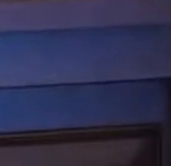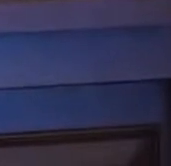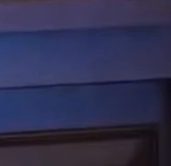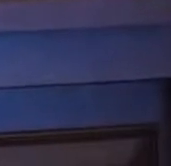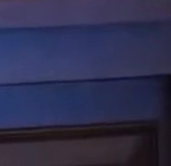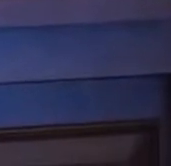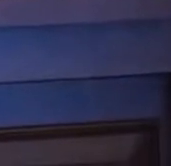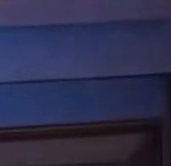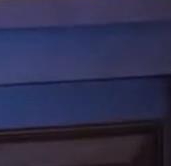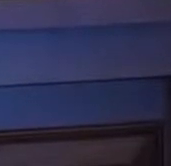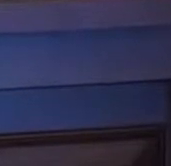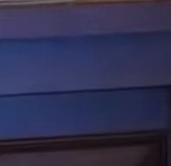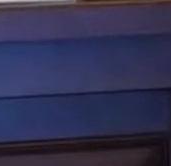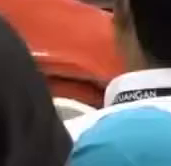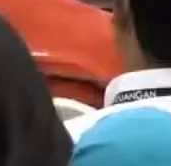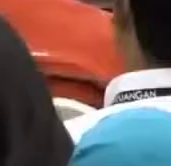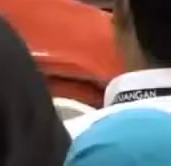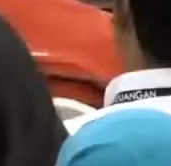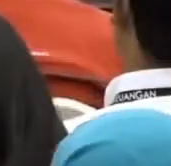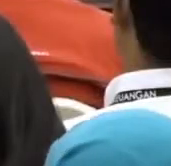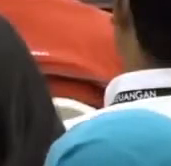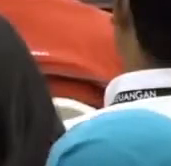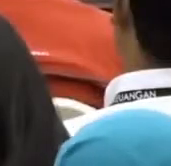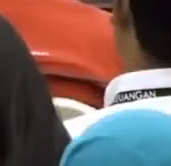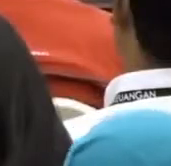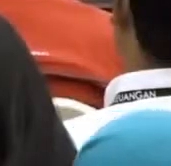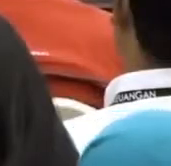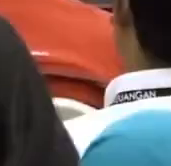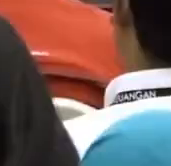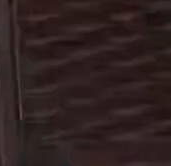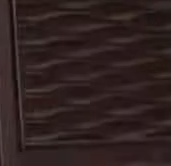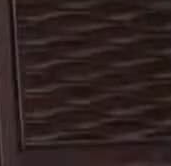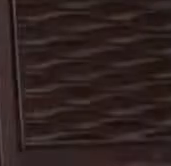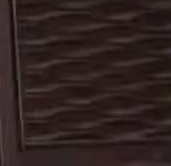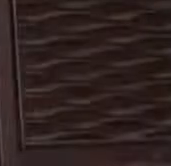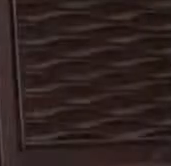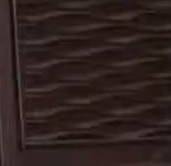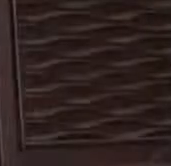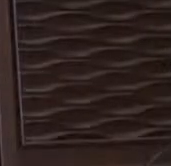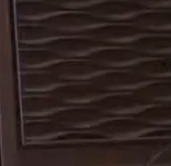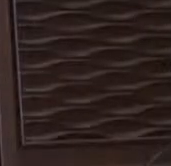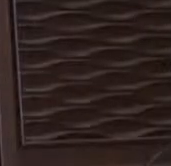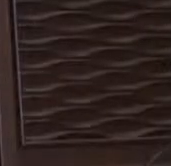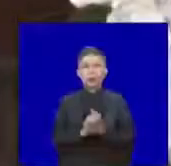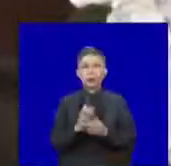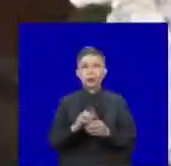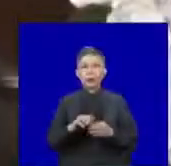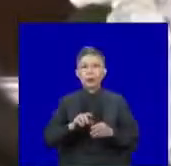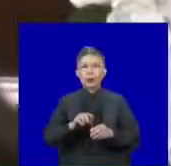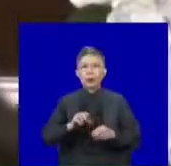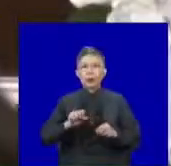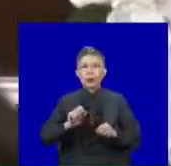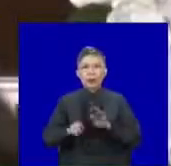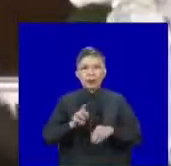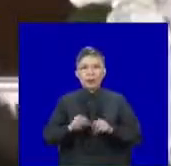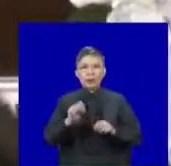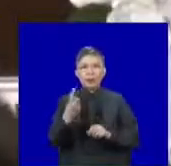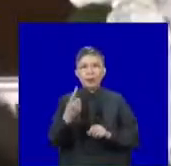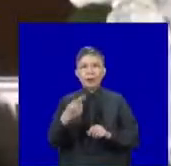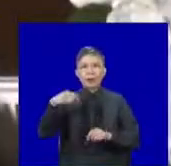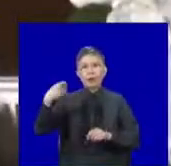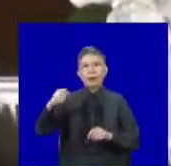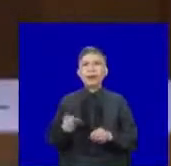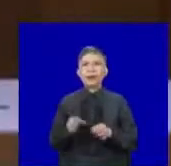penggunaan BOS-nya juga diberikan fleksibilitas. Ini adalah langkah pertama Kementerian Pendidikan dan